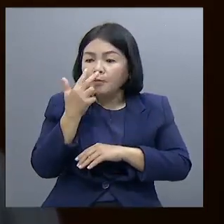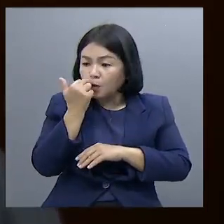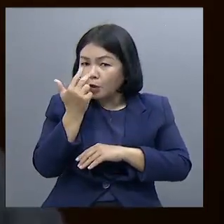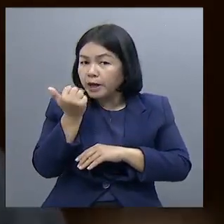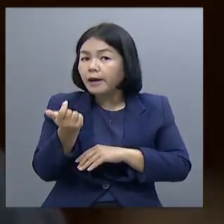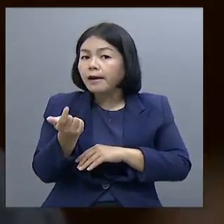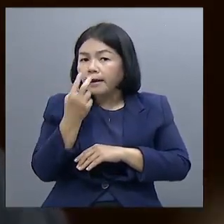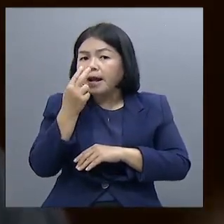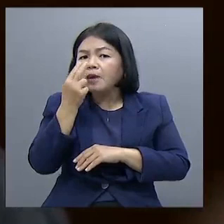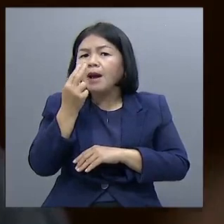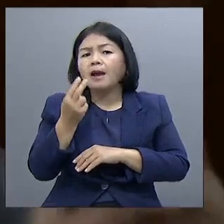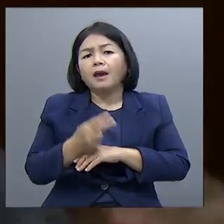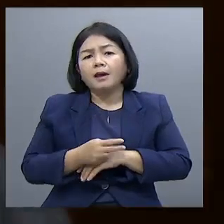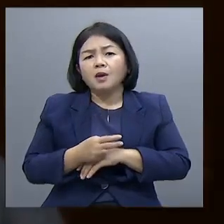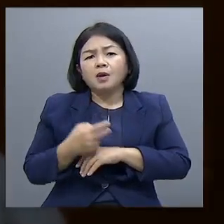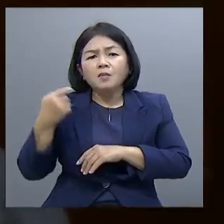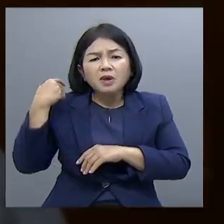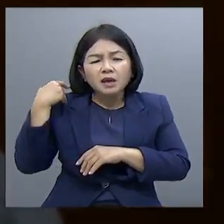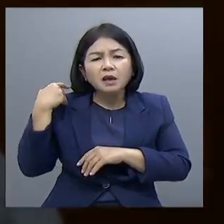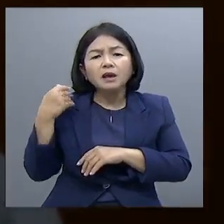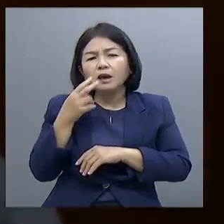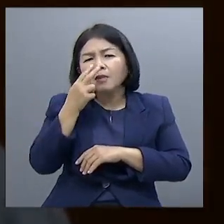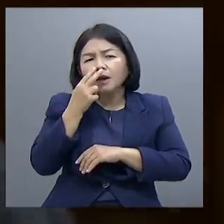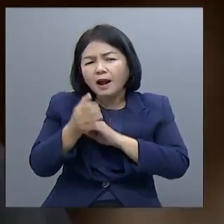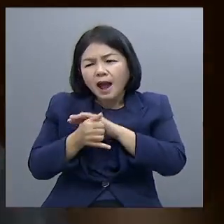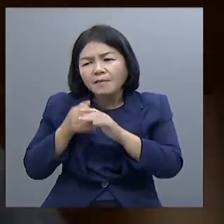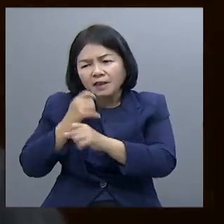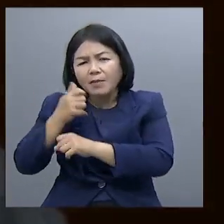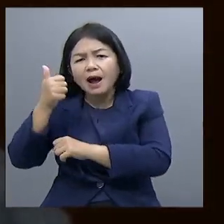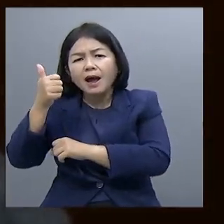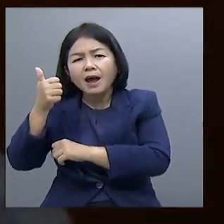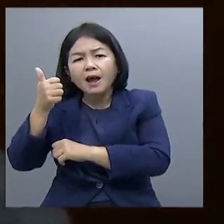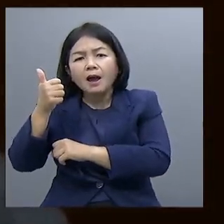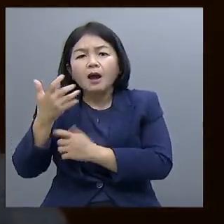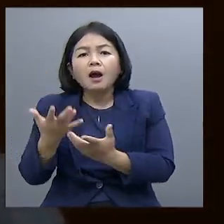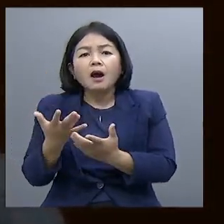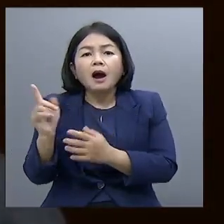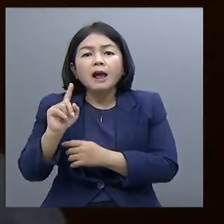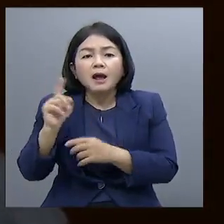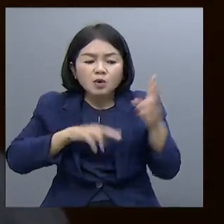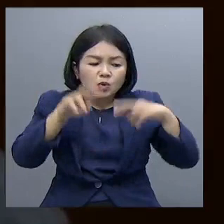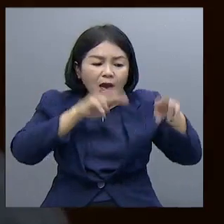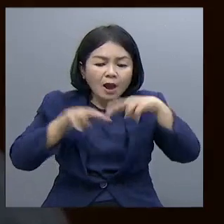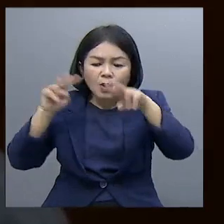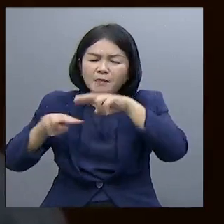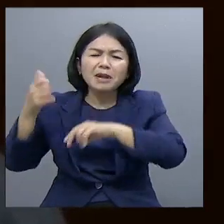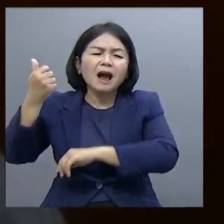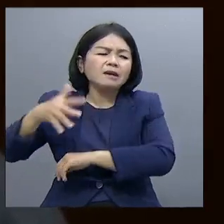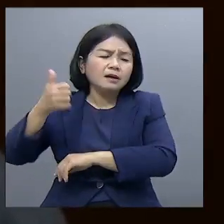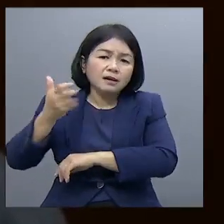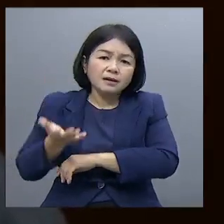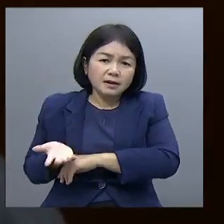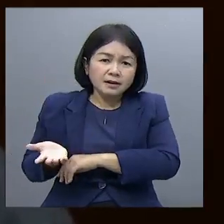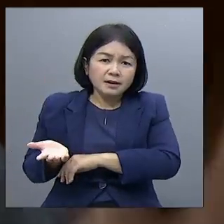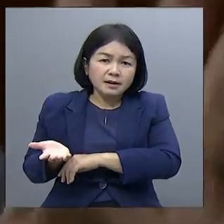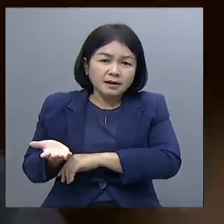ห็นไหมช่องโหว่ตรงเนี้ยยังมีอยู่เลยแล้วไม่ได้อะไรล่ะควบคุมอ่ะยังคุมอะไรไม่ได้เลย